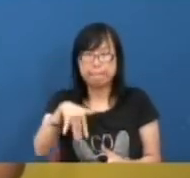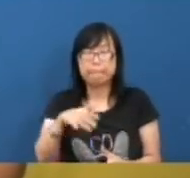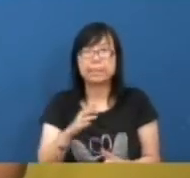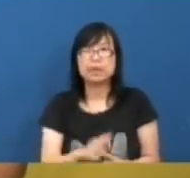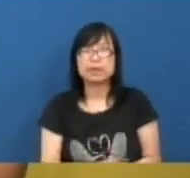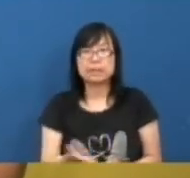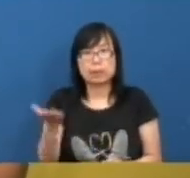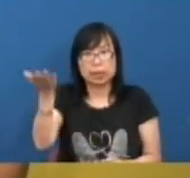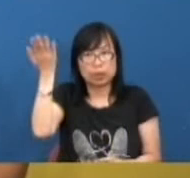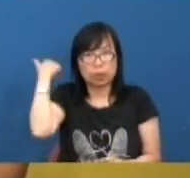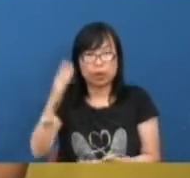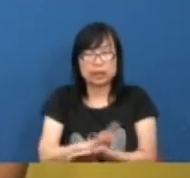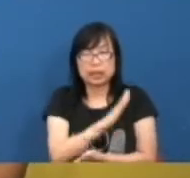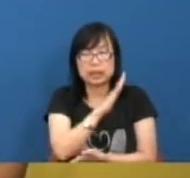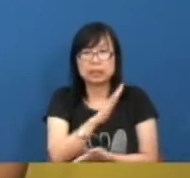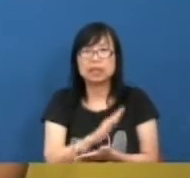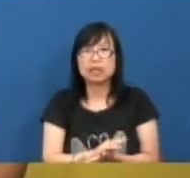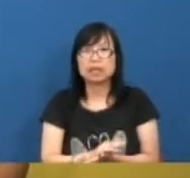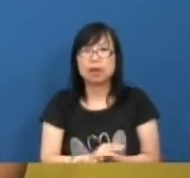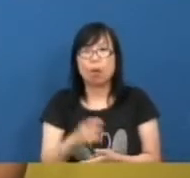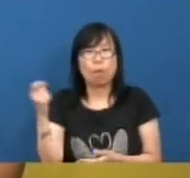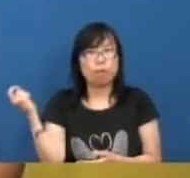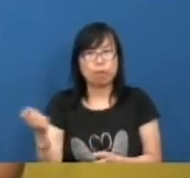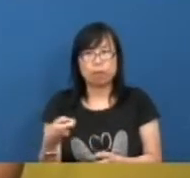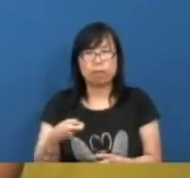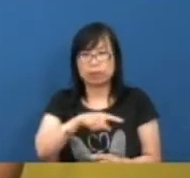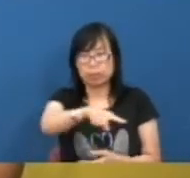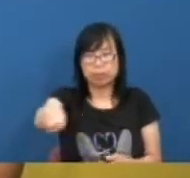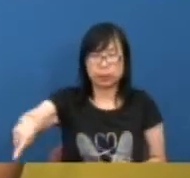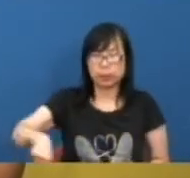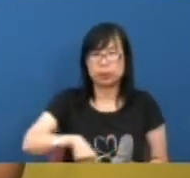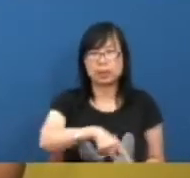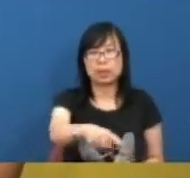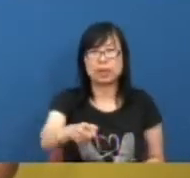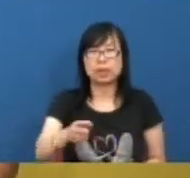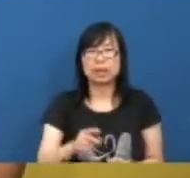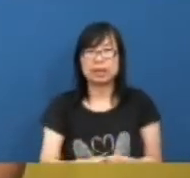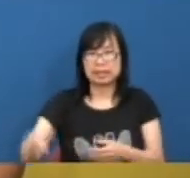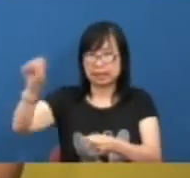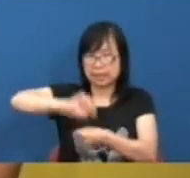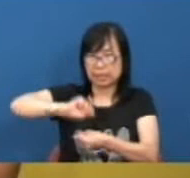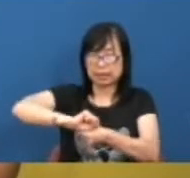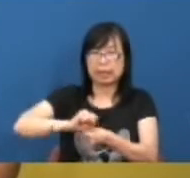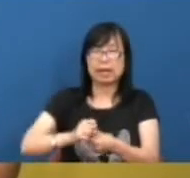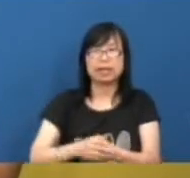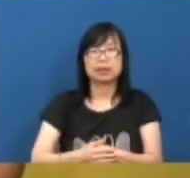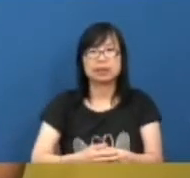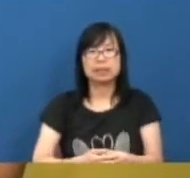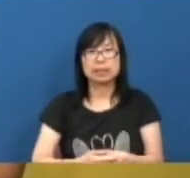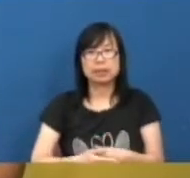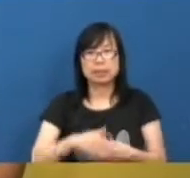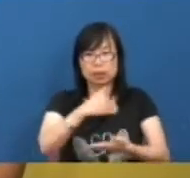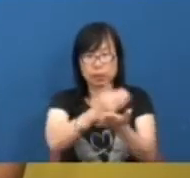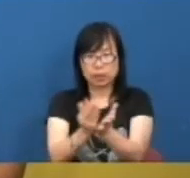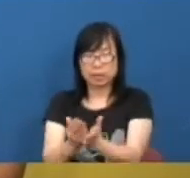年咧，佢哋咧因為要盡快在土地裏面呢就要增加多些物業，他就將